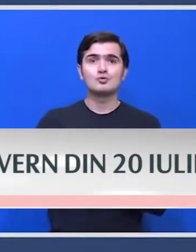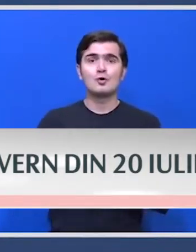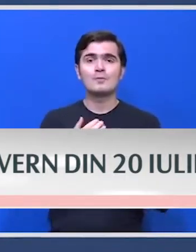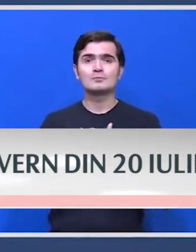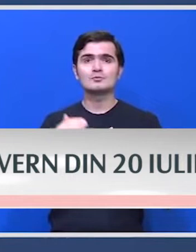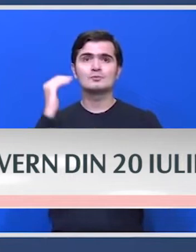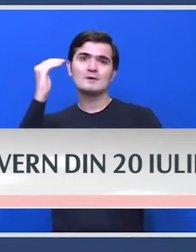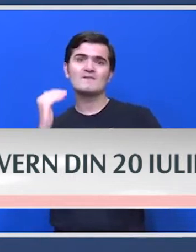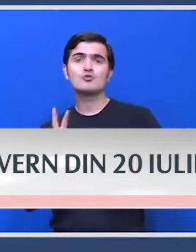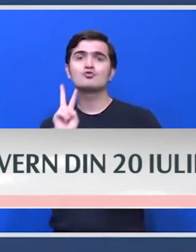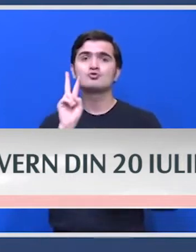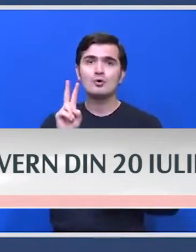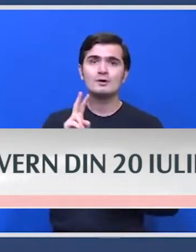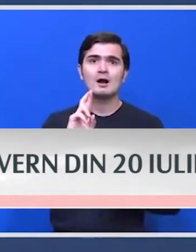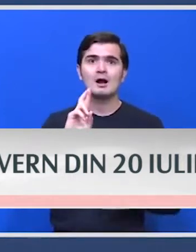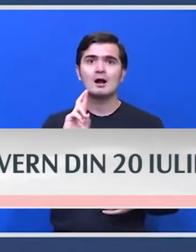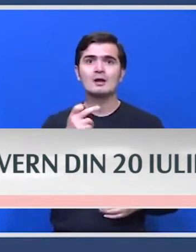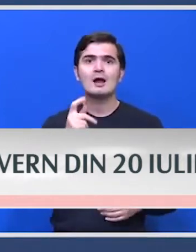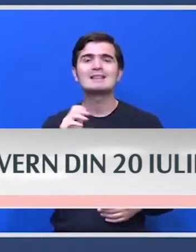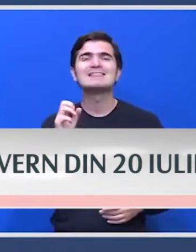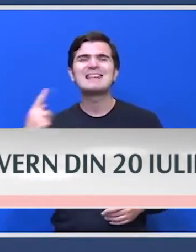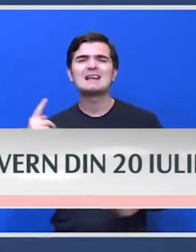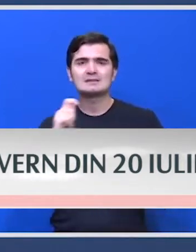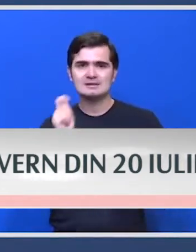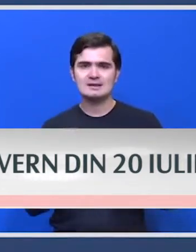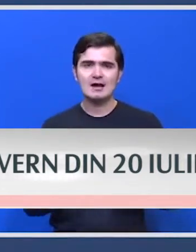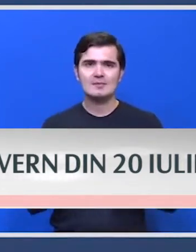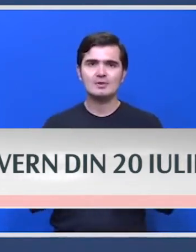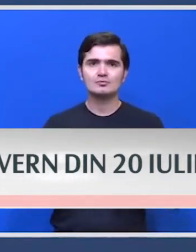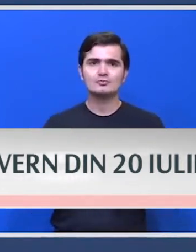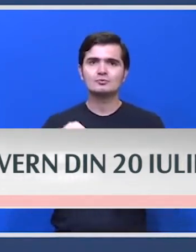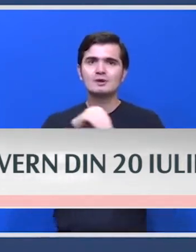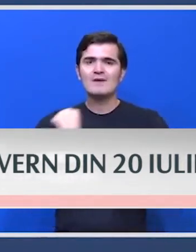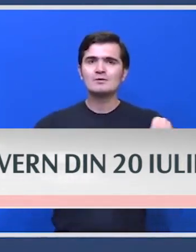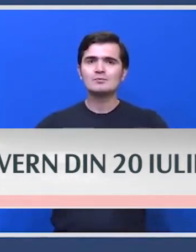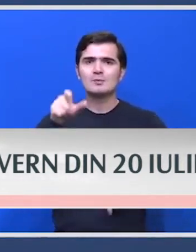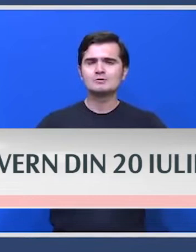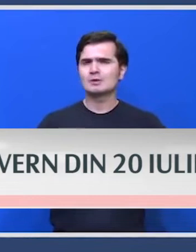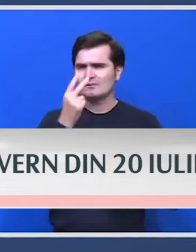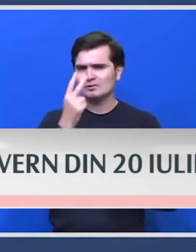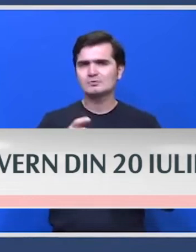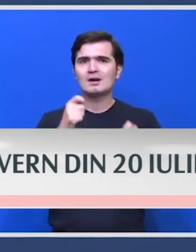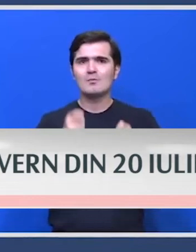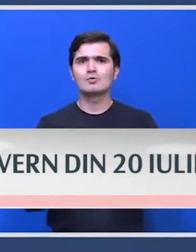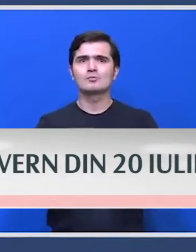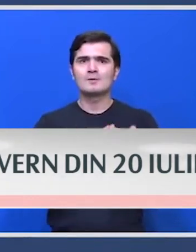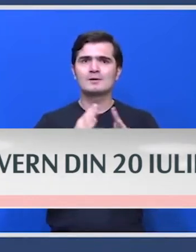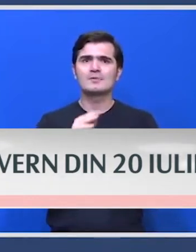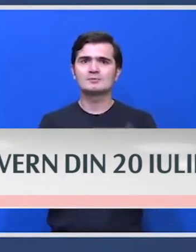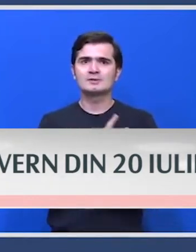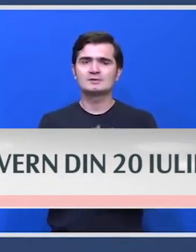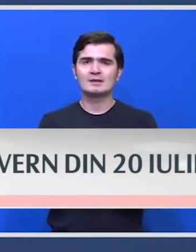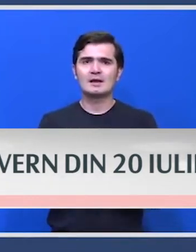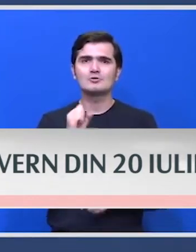ca rating de țară în domeniul traficului de persoane, în cadrul raportului Departamentului de Stat al Statelor Unite.